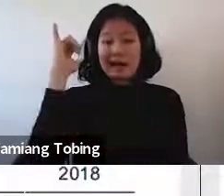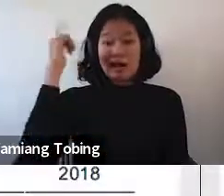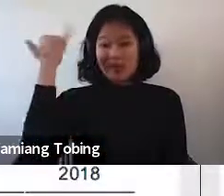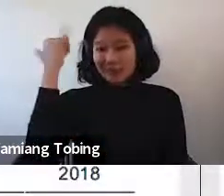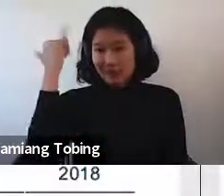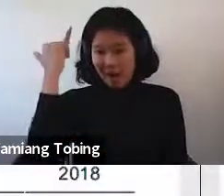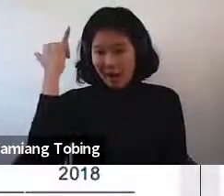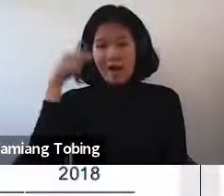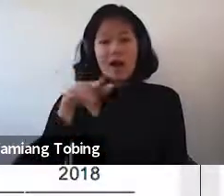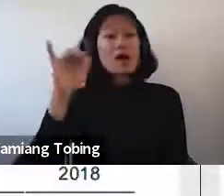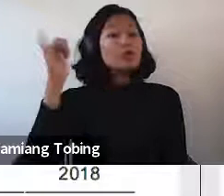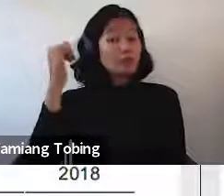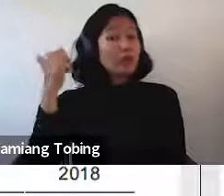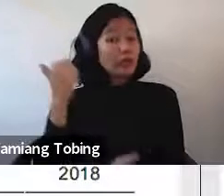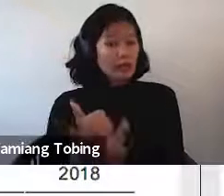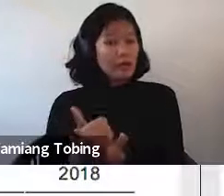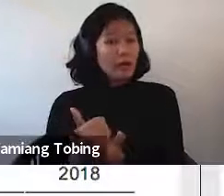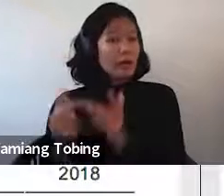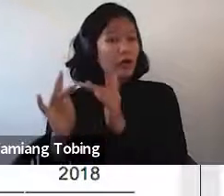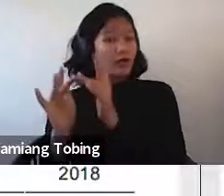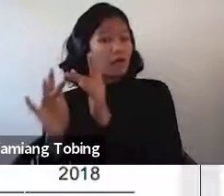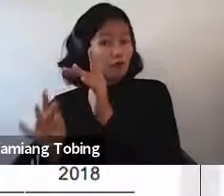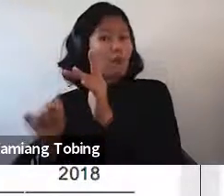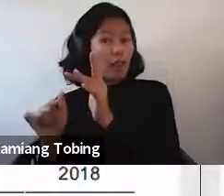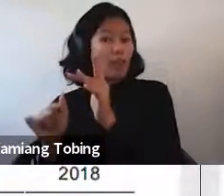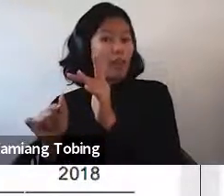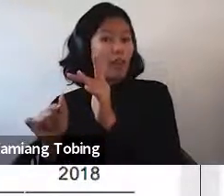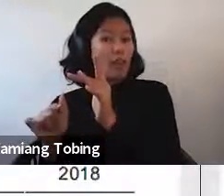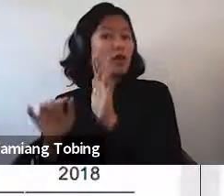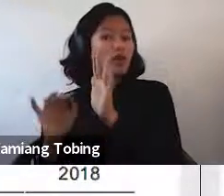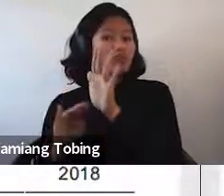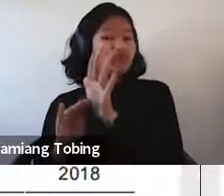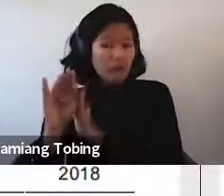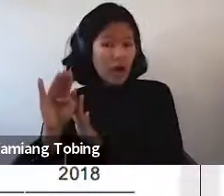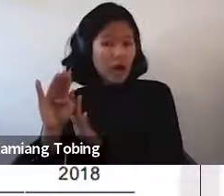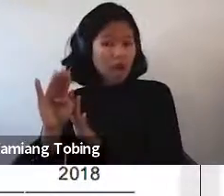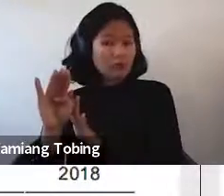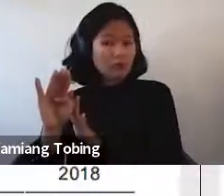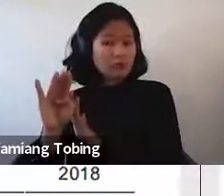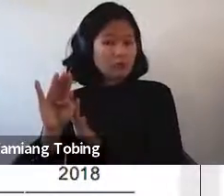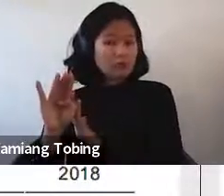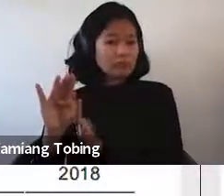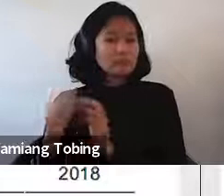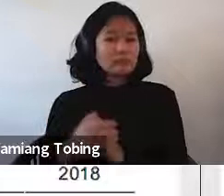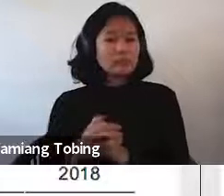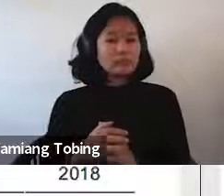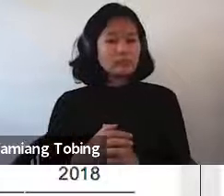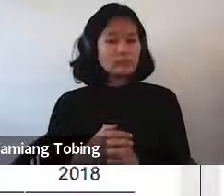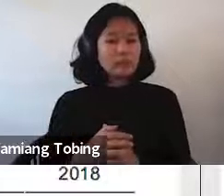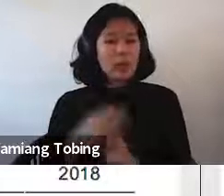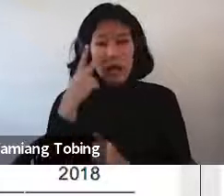ternyata di DIY juga sektor informal mengalami cenderung naik dari tahun ke tahun. Jadi kalau kita lihat